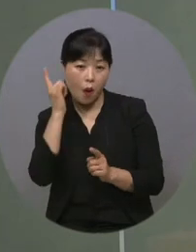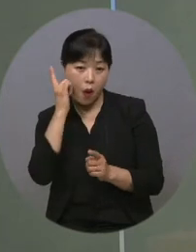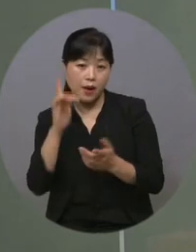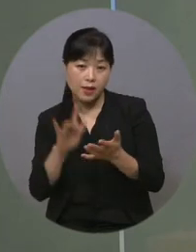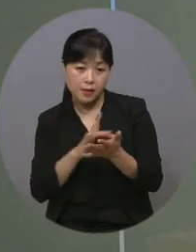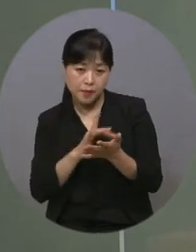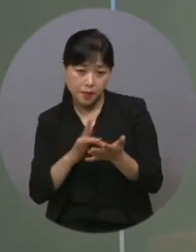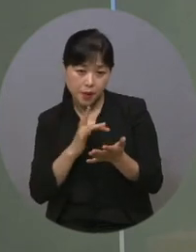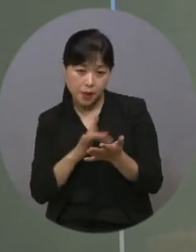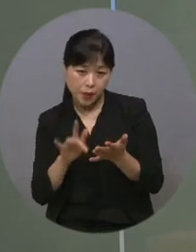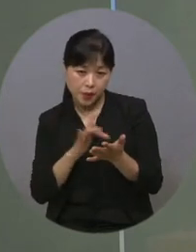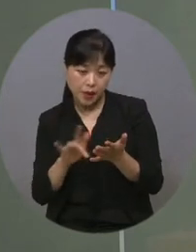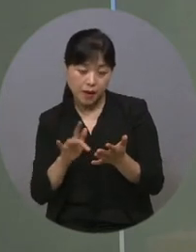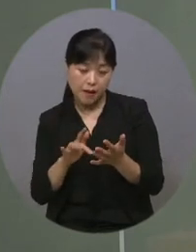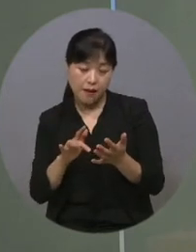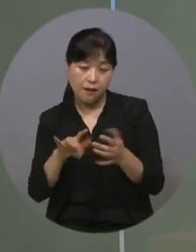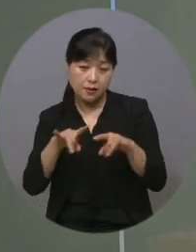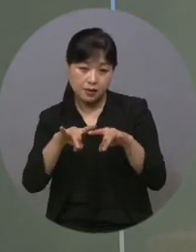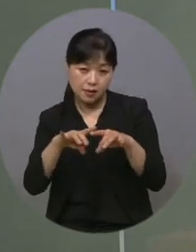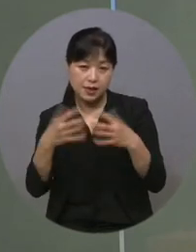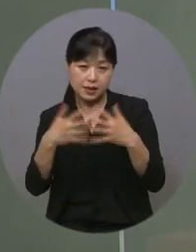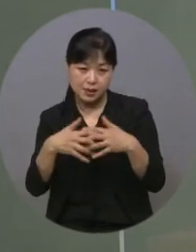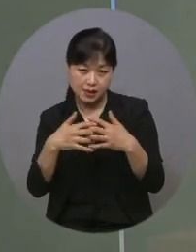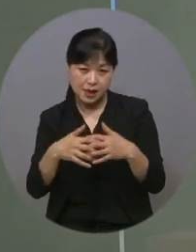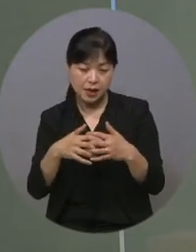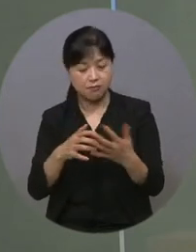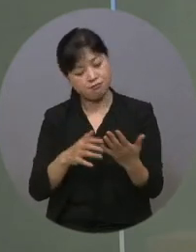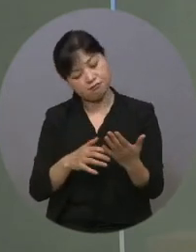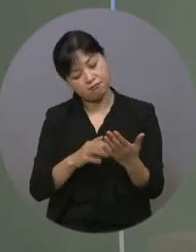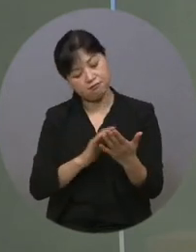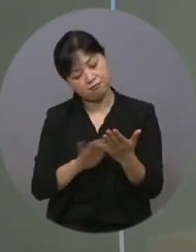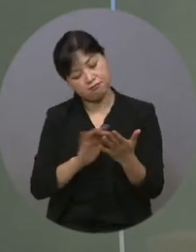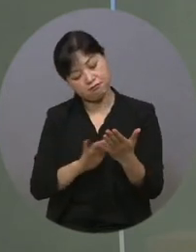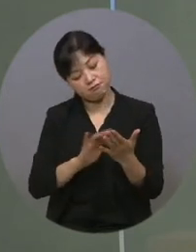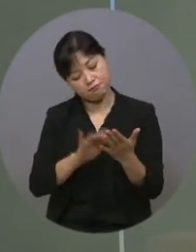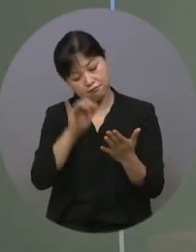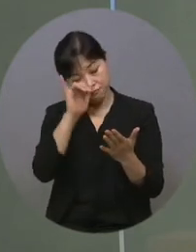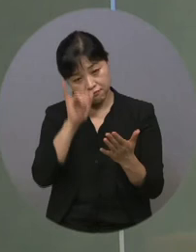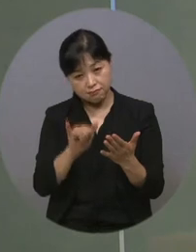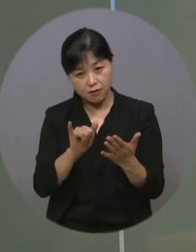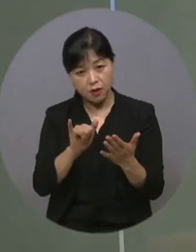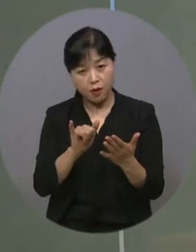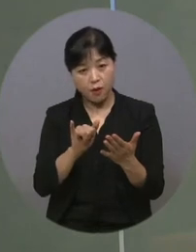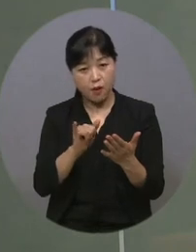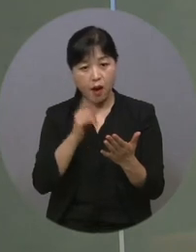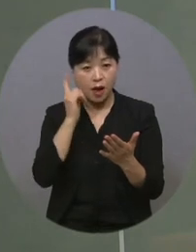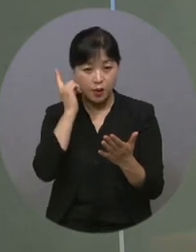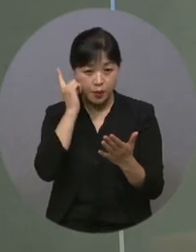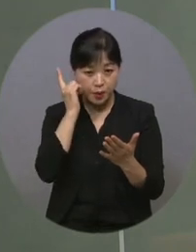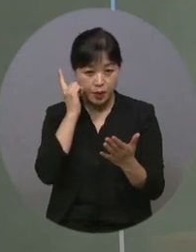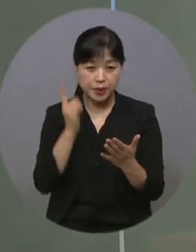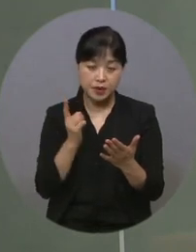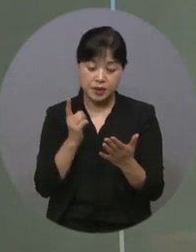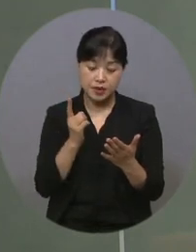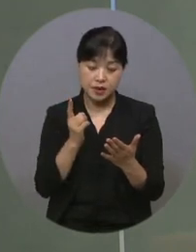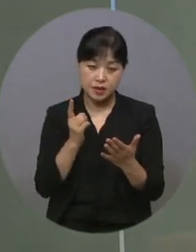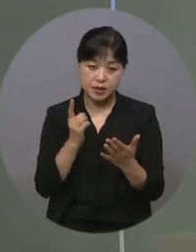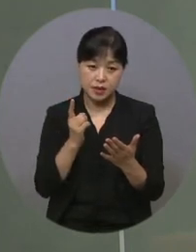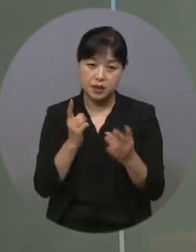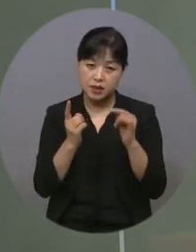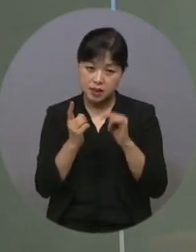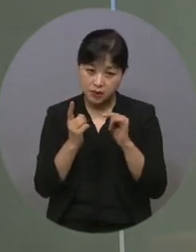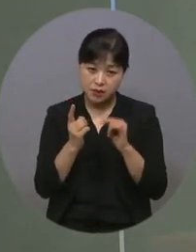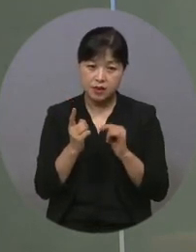뭐 전자제품을 많이들 들여다보고 뭐 전자제품을 들여다보는